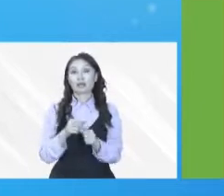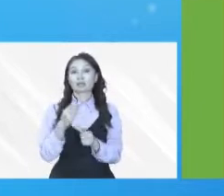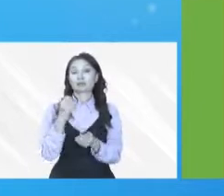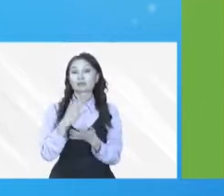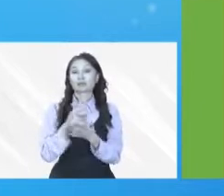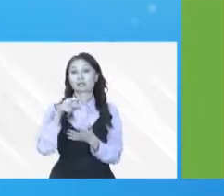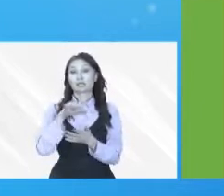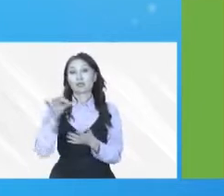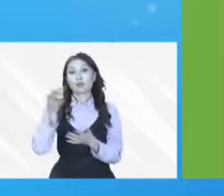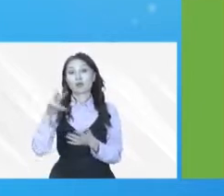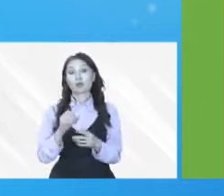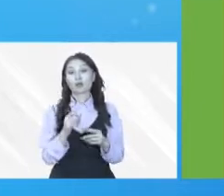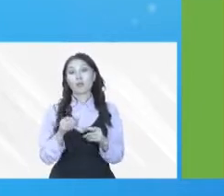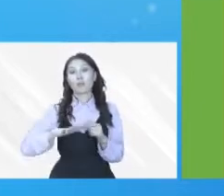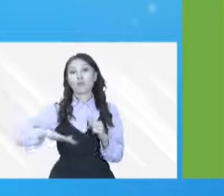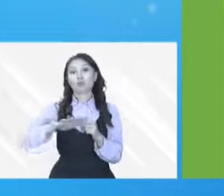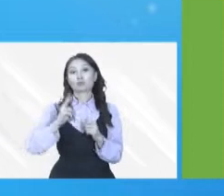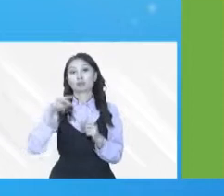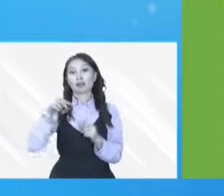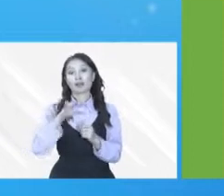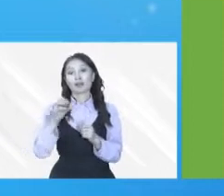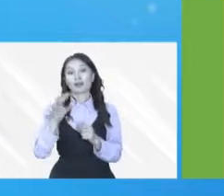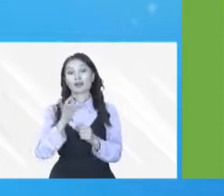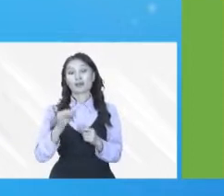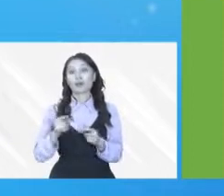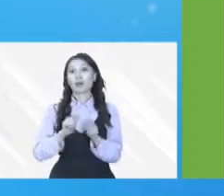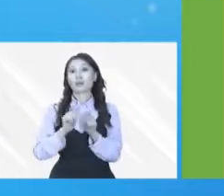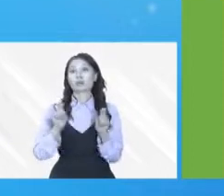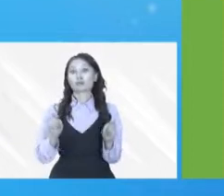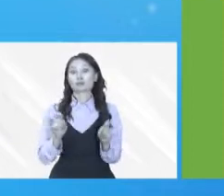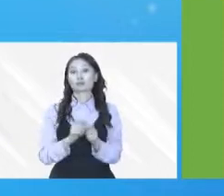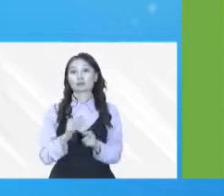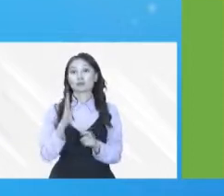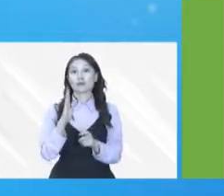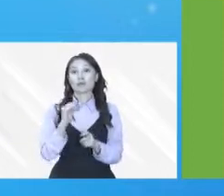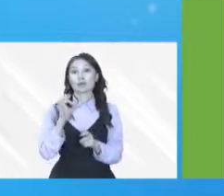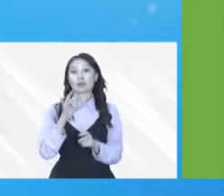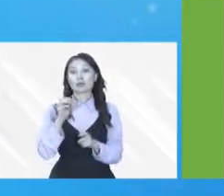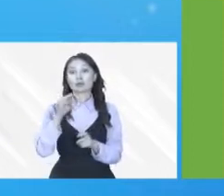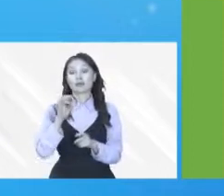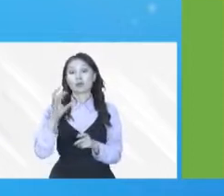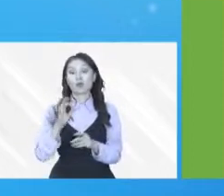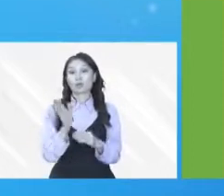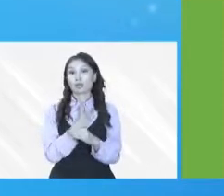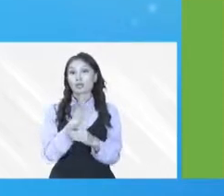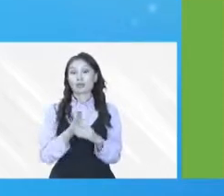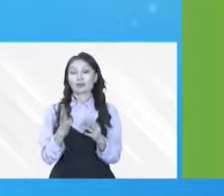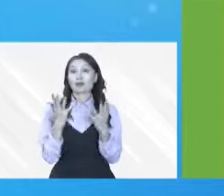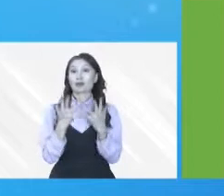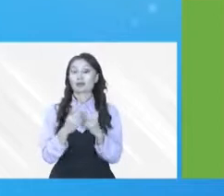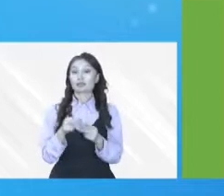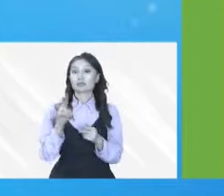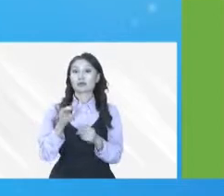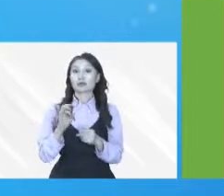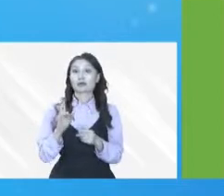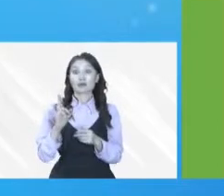Центриоли отходят к полюсам клетки. Образуется веретено деления. Количество